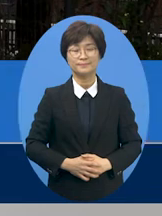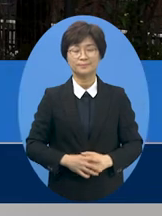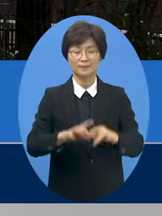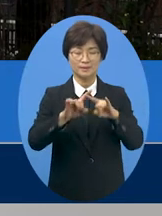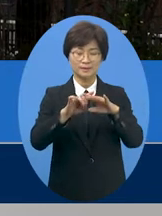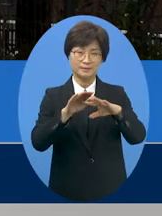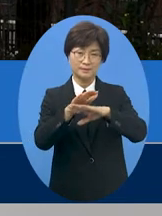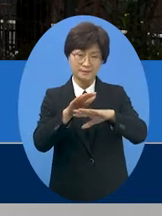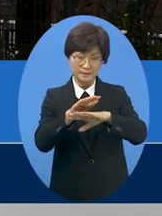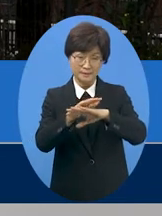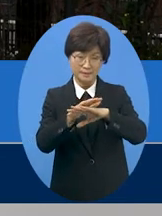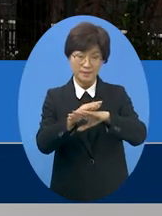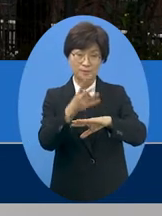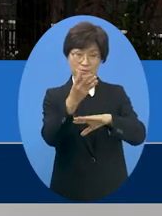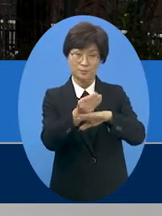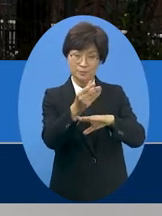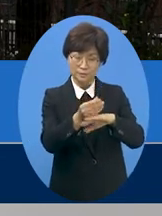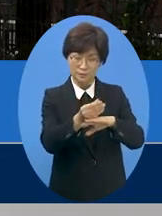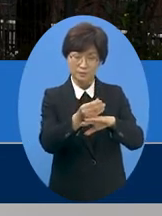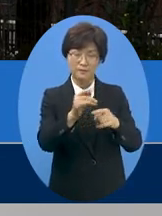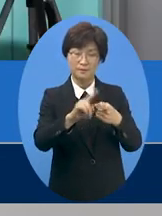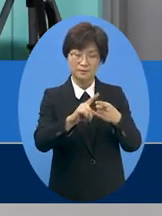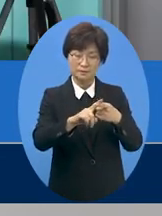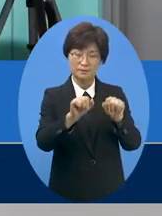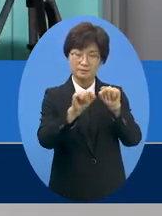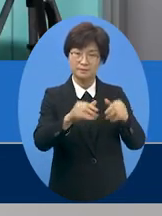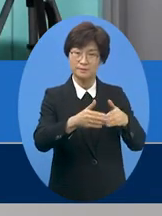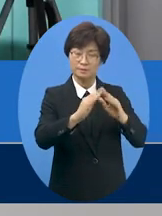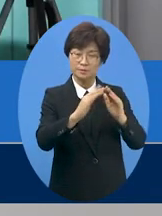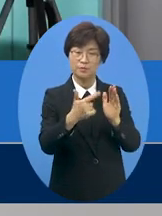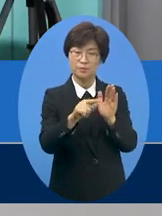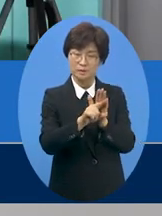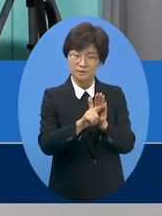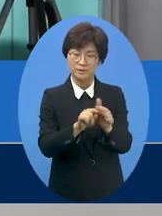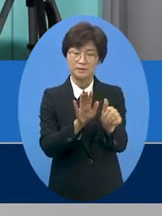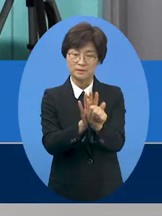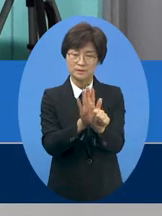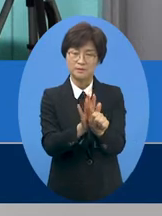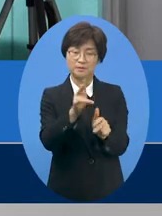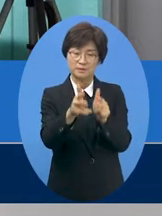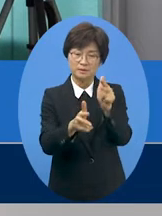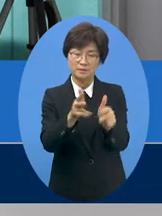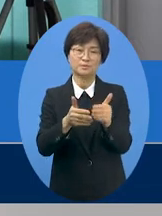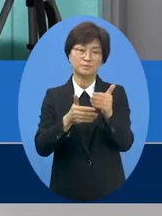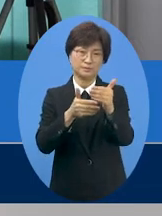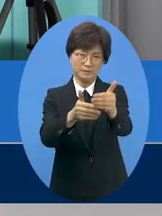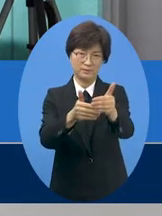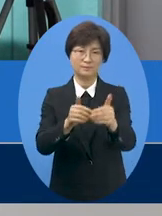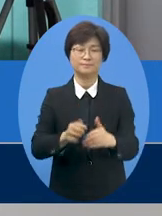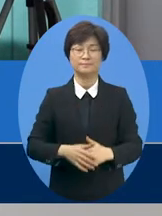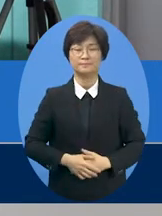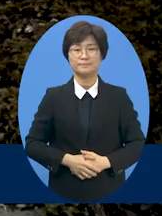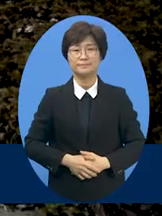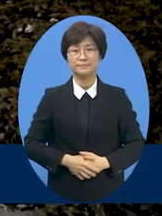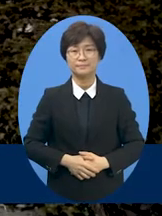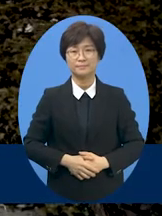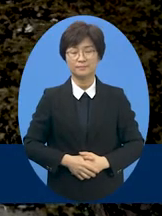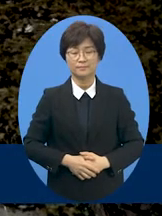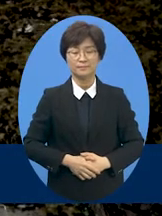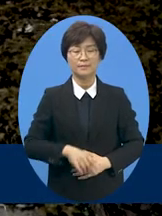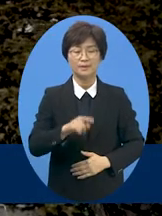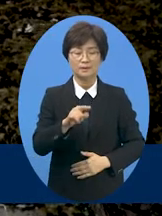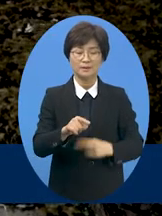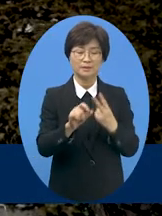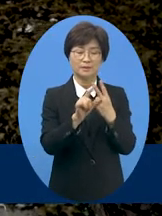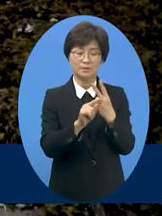친환경 전기차 의 충전 시설 확대를 위해 전기차 충전기 설치 지원 사업이 추진됩니다 오는